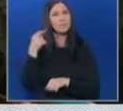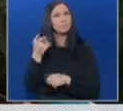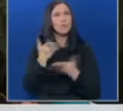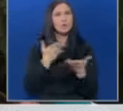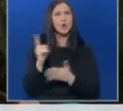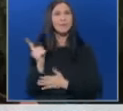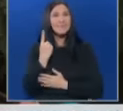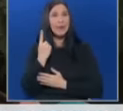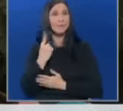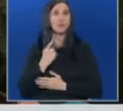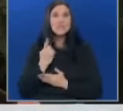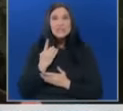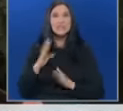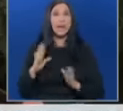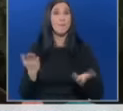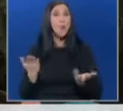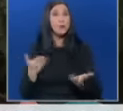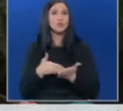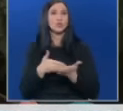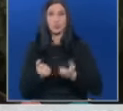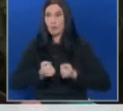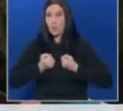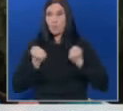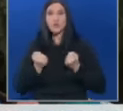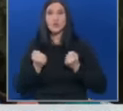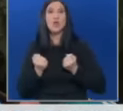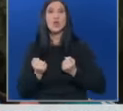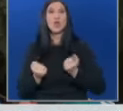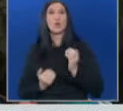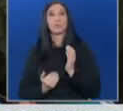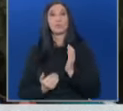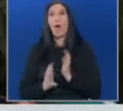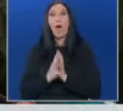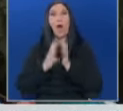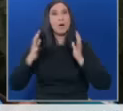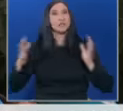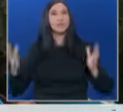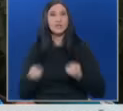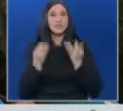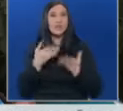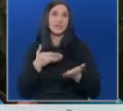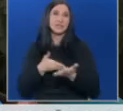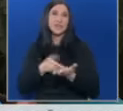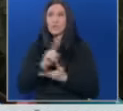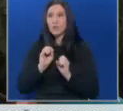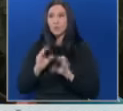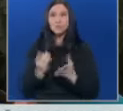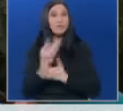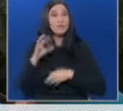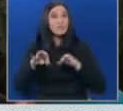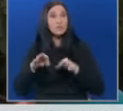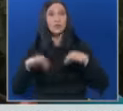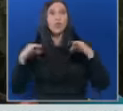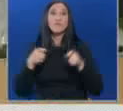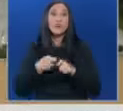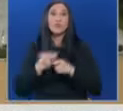хора само и само, защото са оплашени от растежа на Възраждане, за да не допуснат нови избори, те са готови да направят каквото и да било, ще